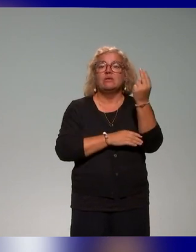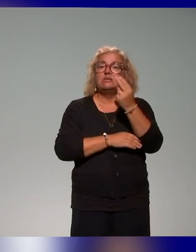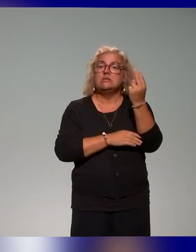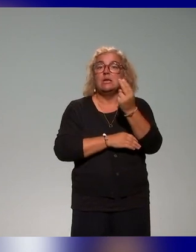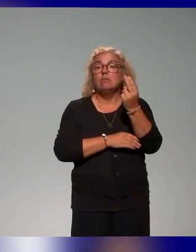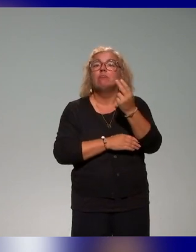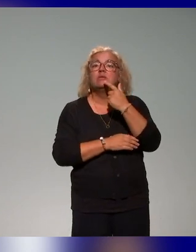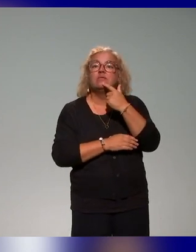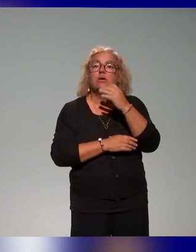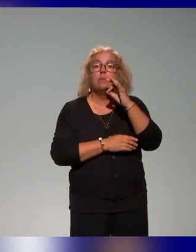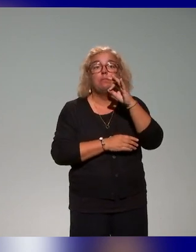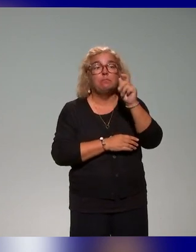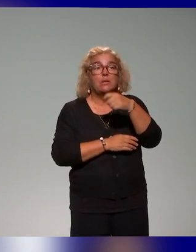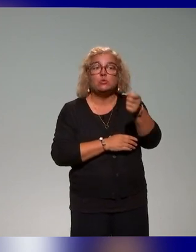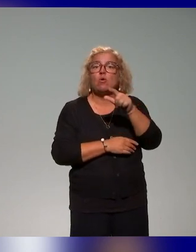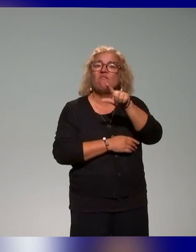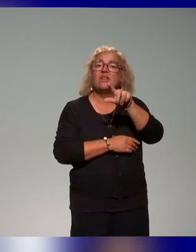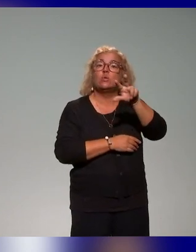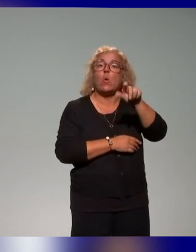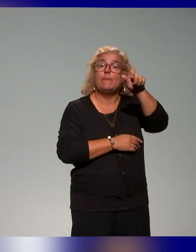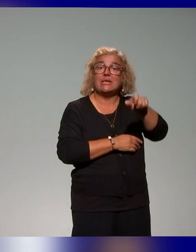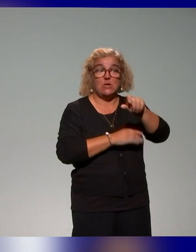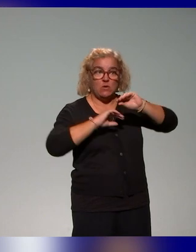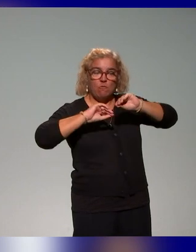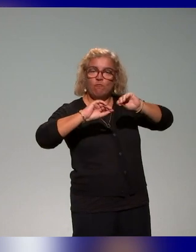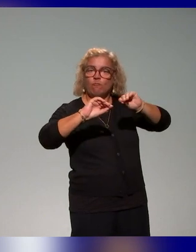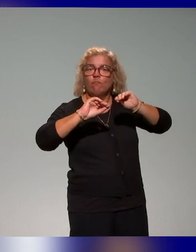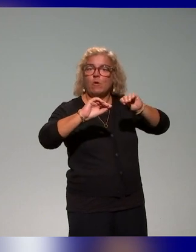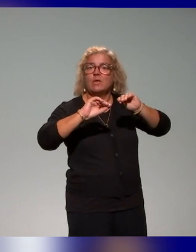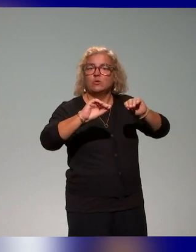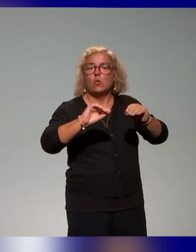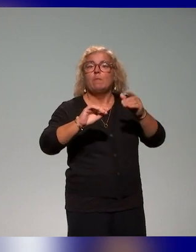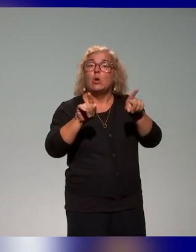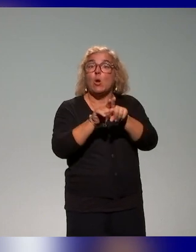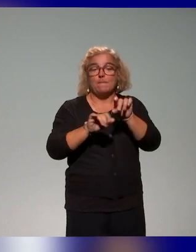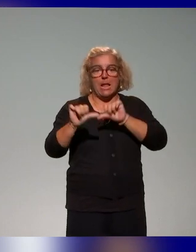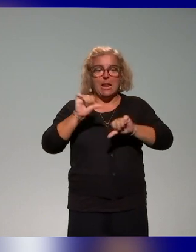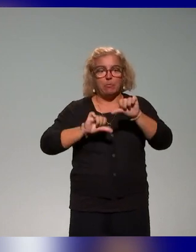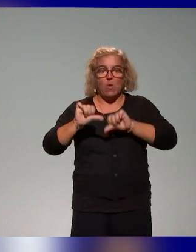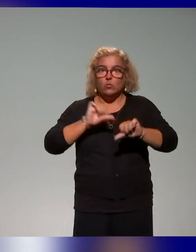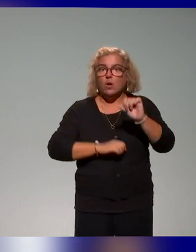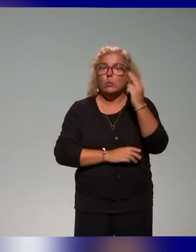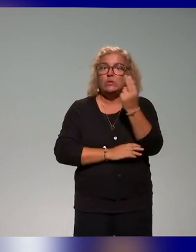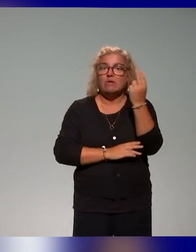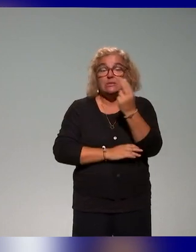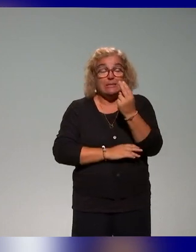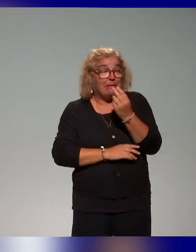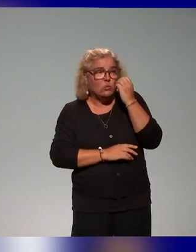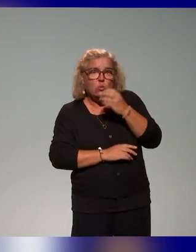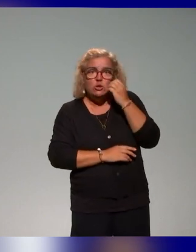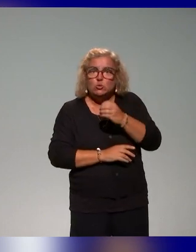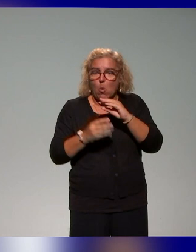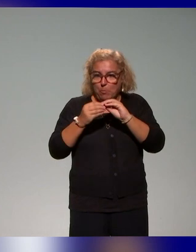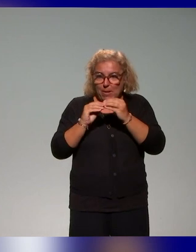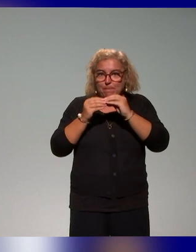qu'on a 23 stagiaires à former, hein, il ne faut pas oublier, mais en plus comme un laboratoire d'accessibilité. Tous les jours, on se confronte à des problèmes qu'on n'avait pas imaginés, parce que